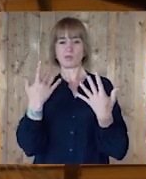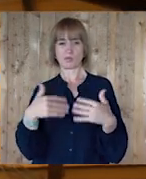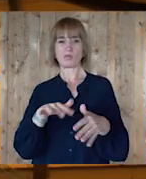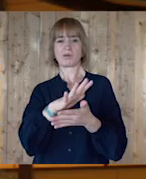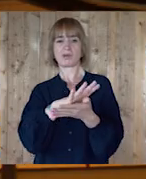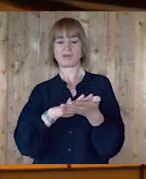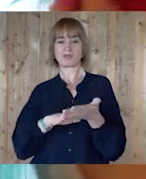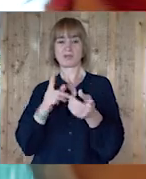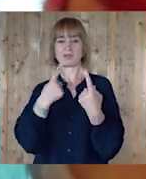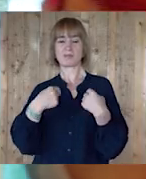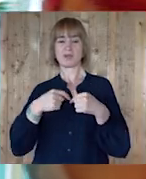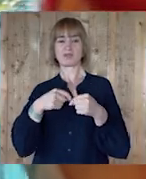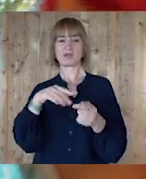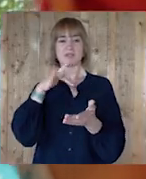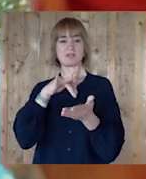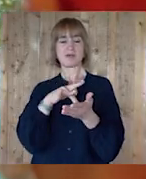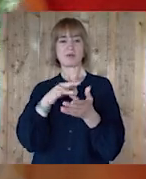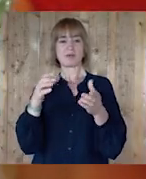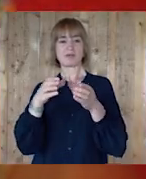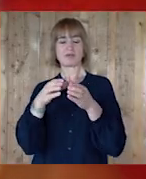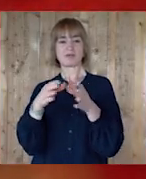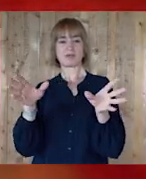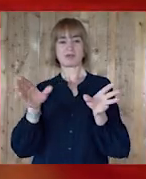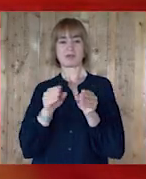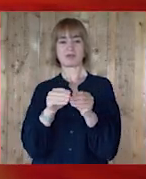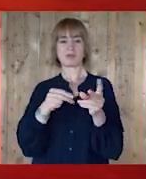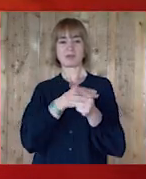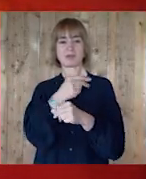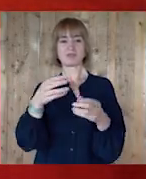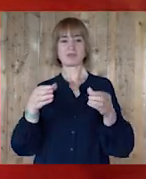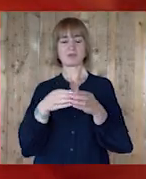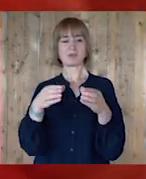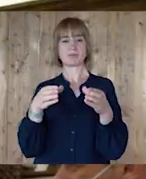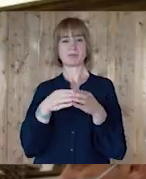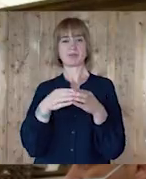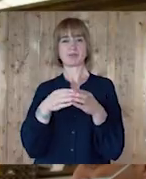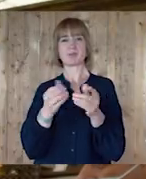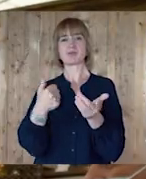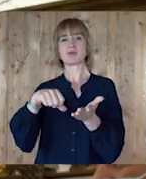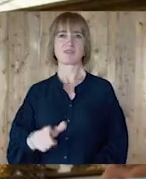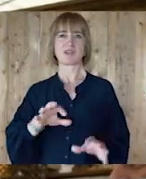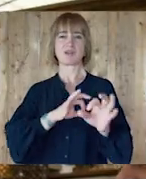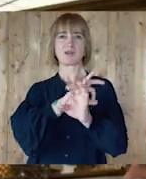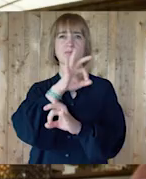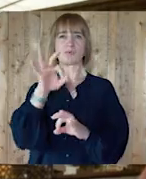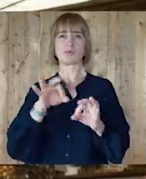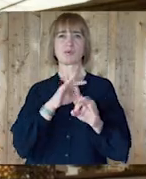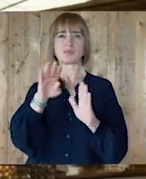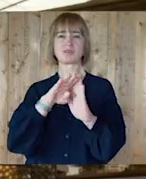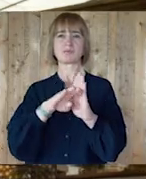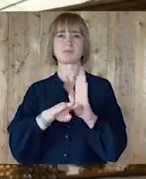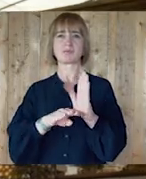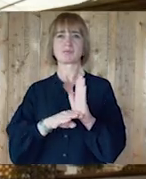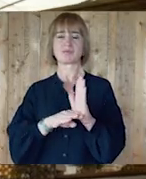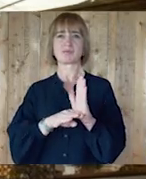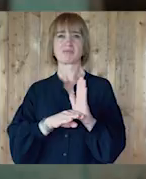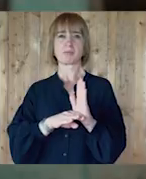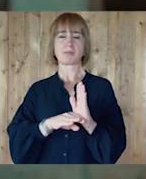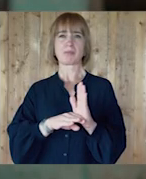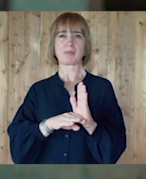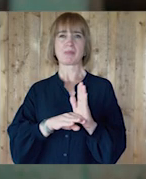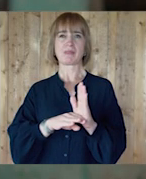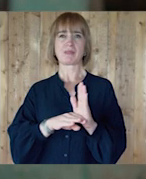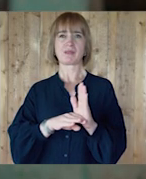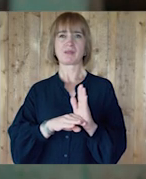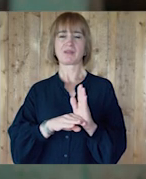სააგენტომ განახორციელა და ახორციელებს სამოქალაქო საზოგადოებასთან ერთობრივად ბიზნეს სუბიექტების მონაწილეობა.